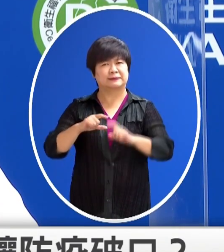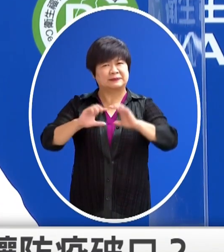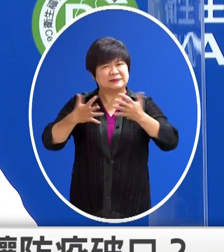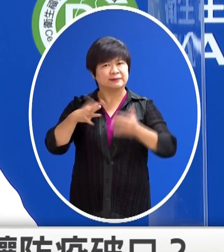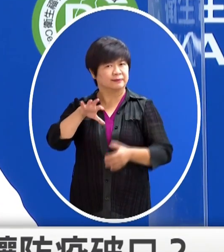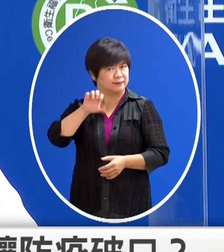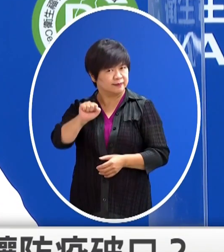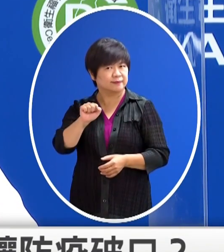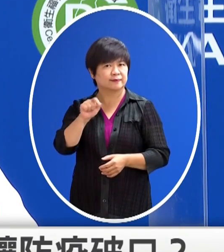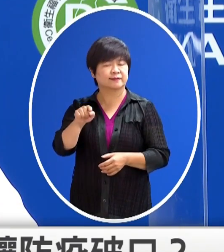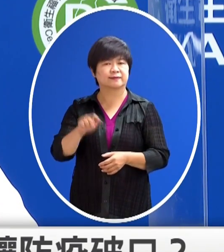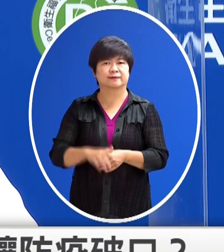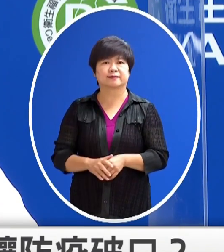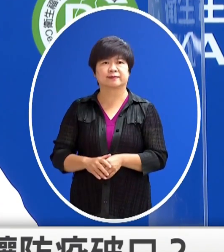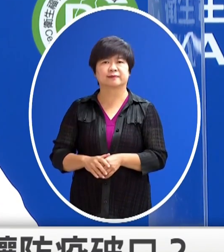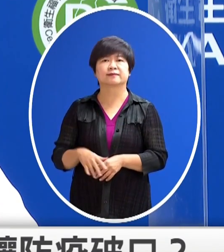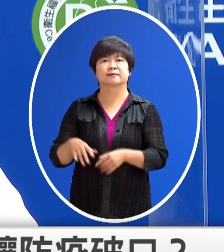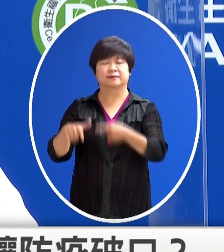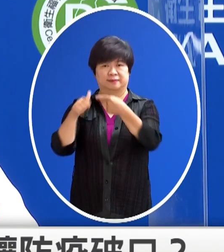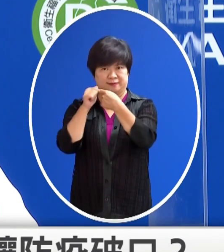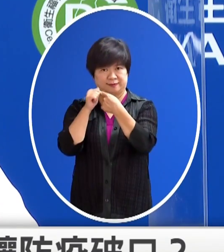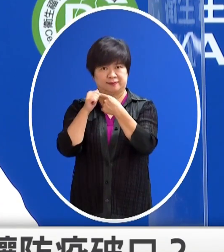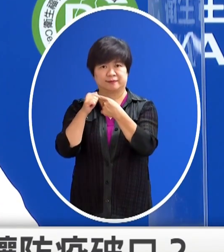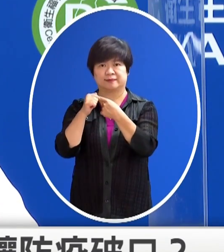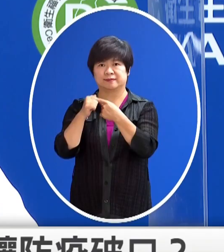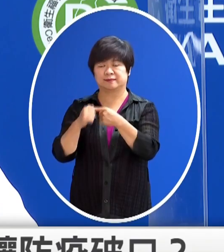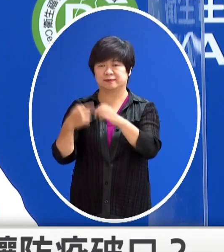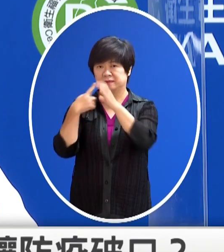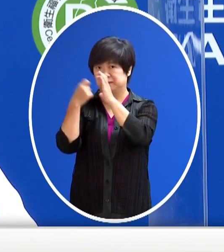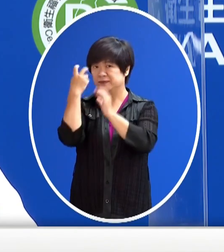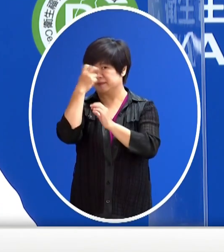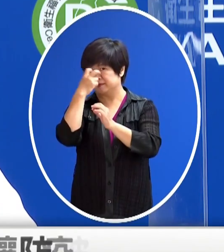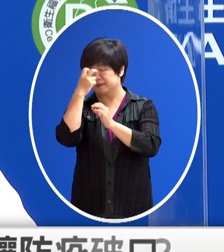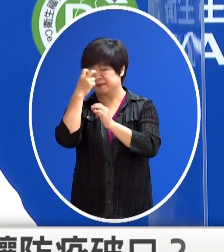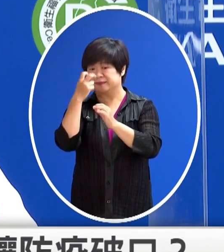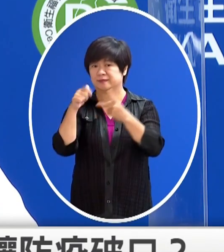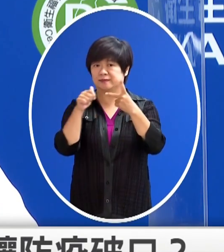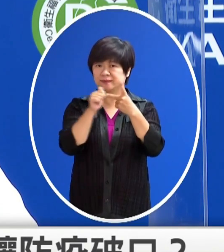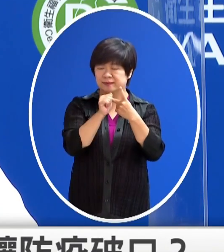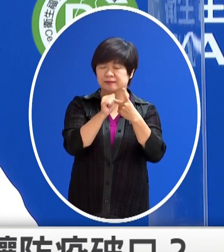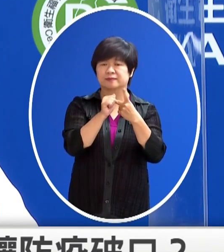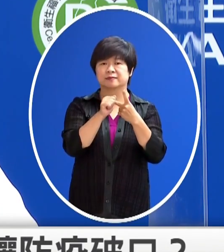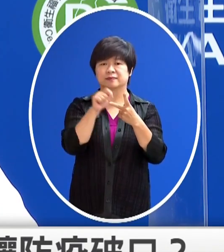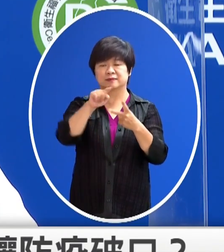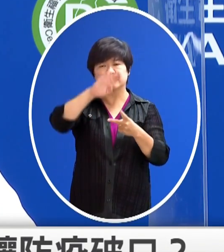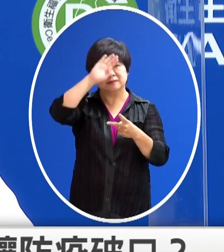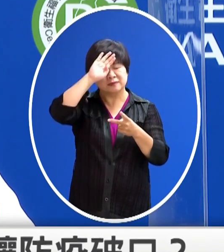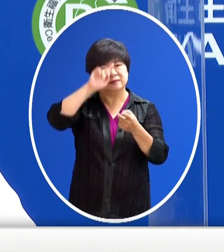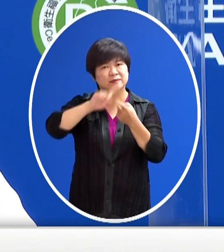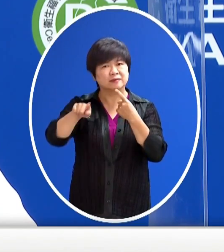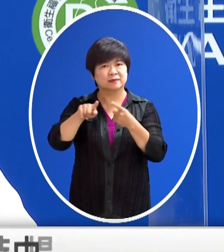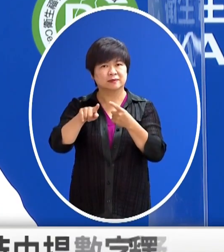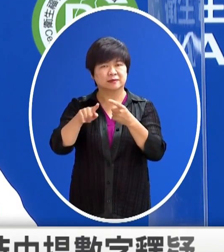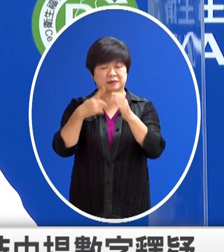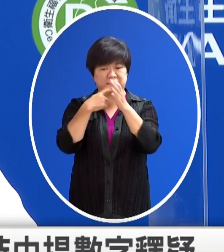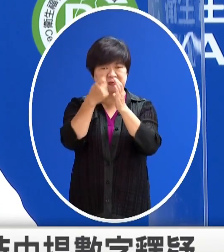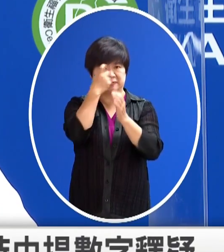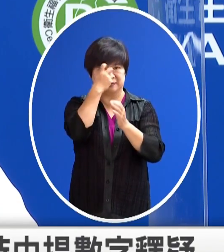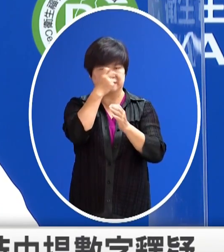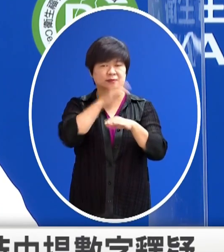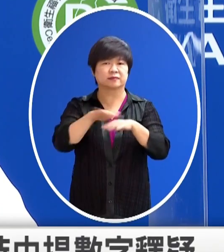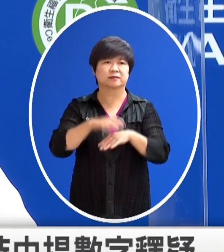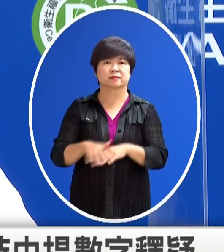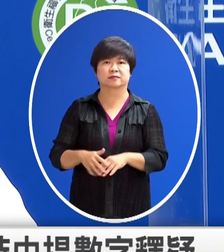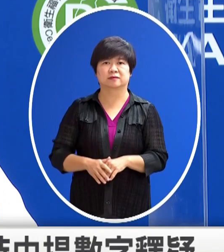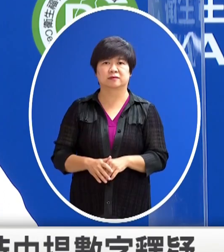说就是检疫加上我们现在是有症状的筛检， 好，那大家讲